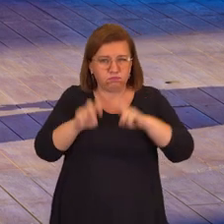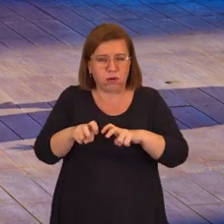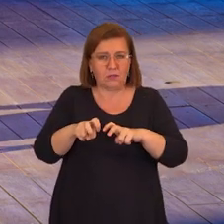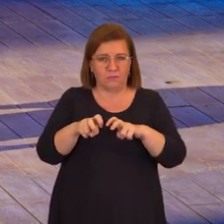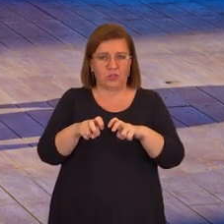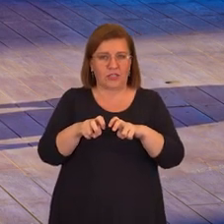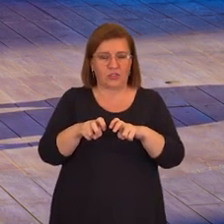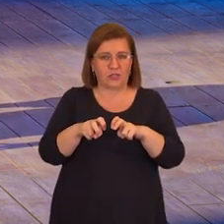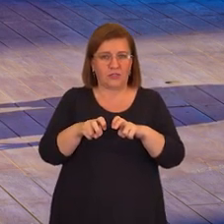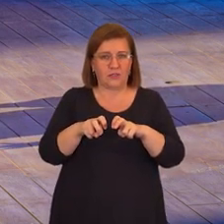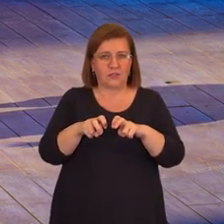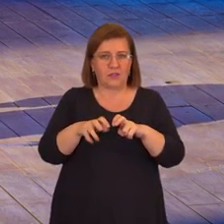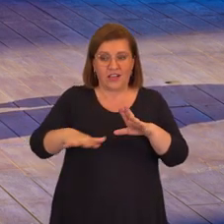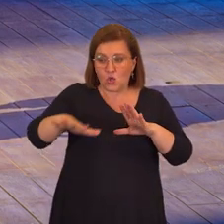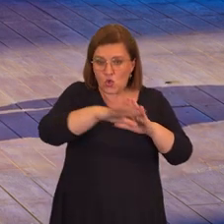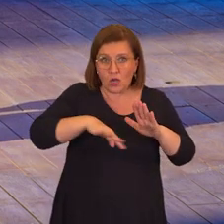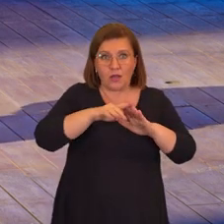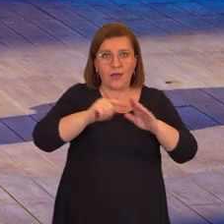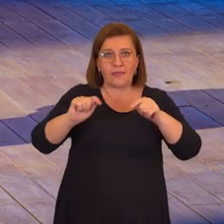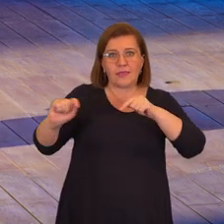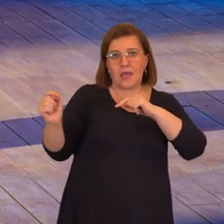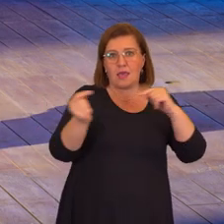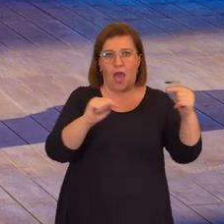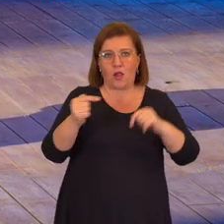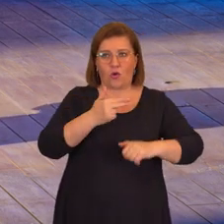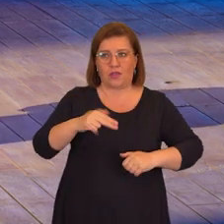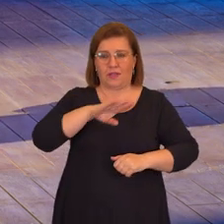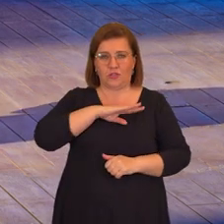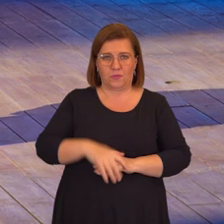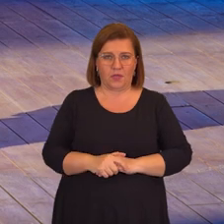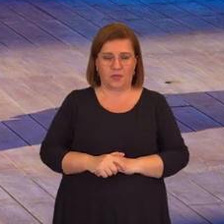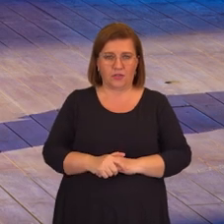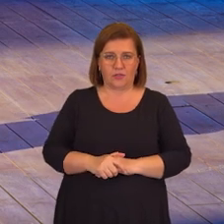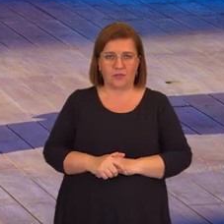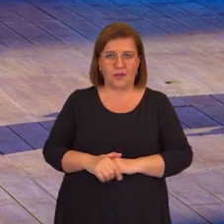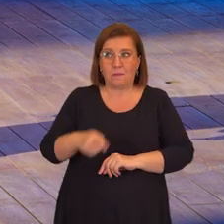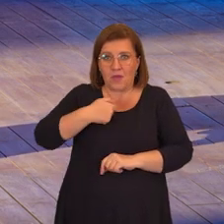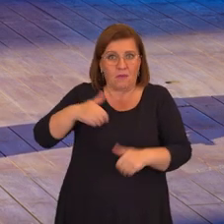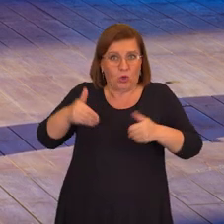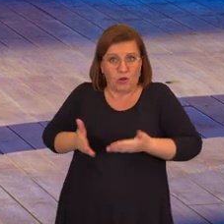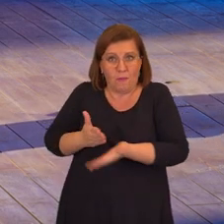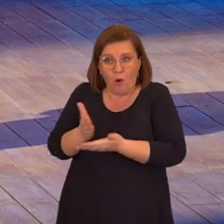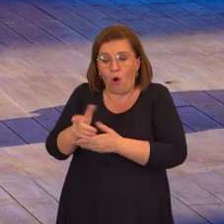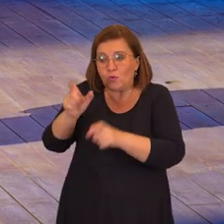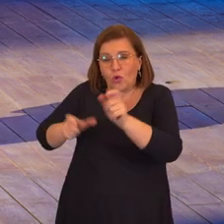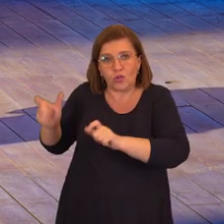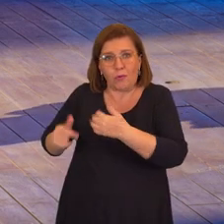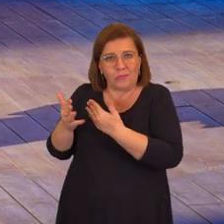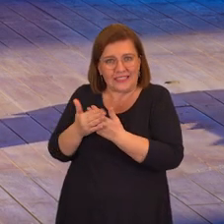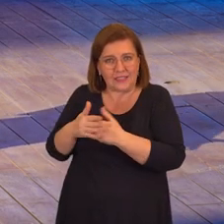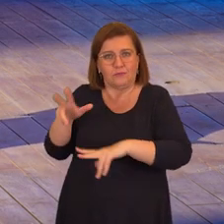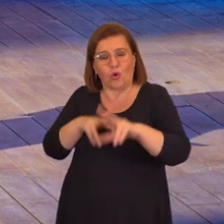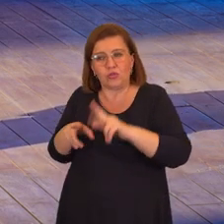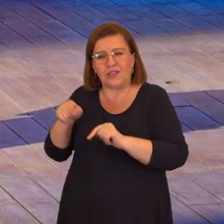o umieraniu. W zasięgu naszej kontroli jest pomoc naszym bliskim, którzy spodziewają się śmierci ze względu